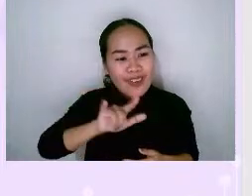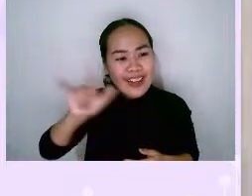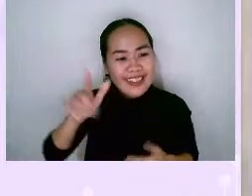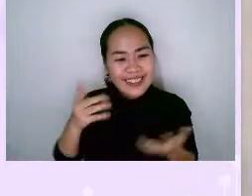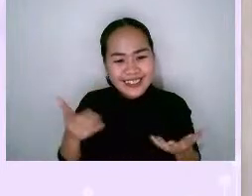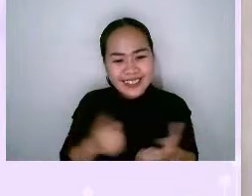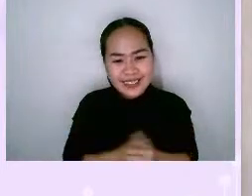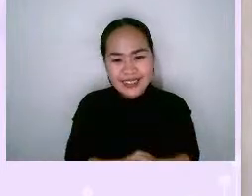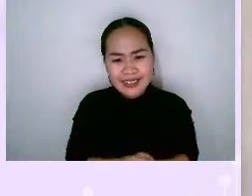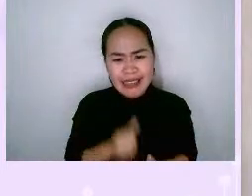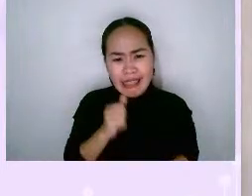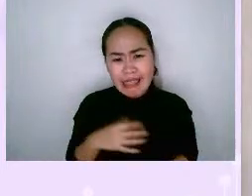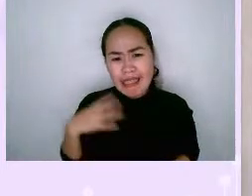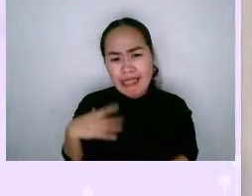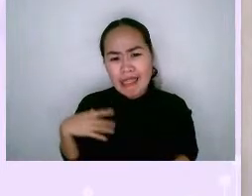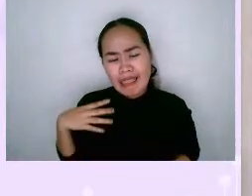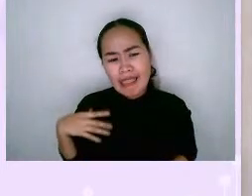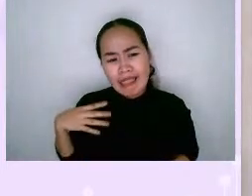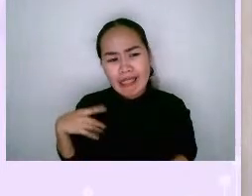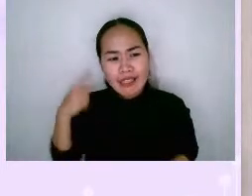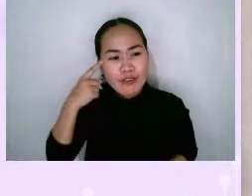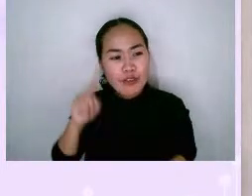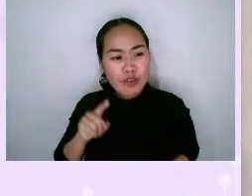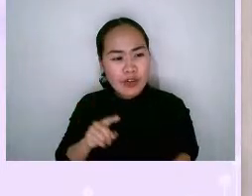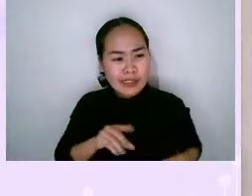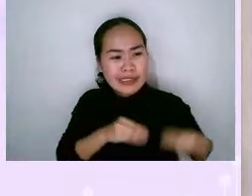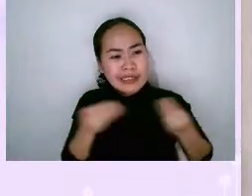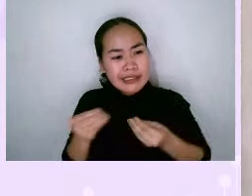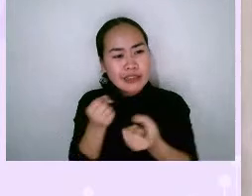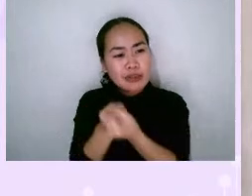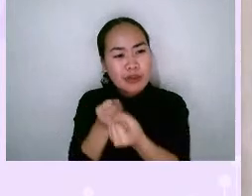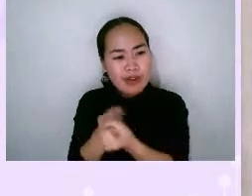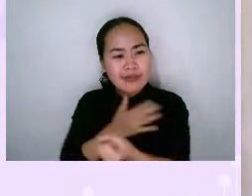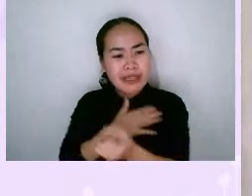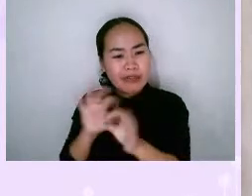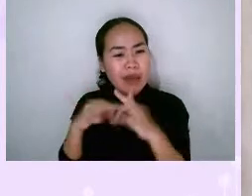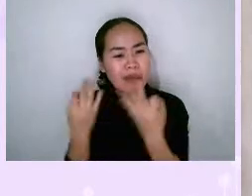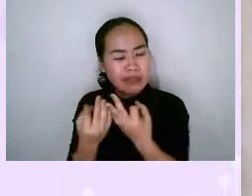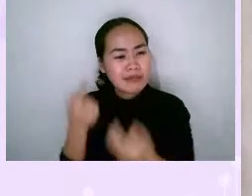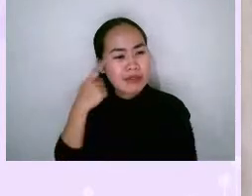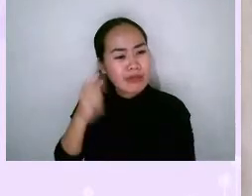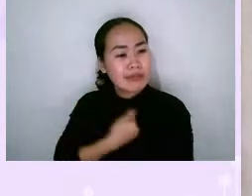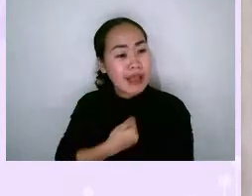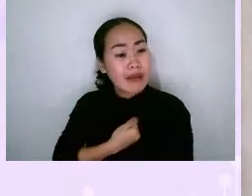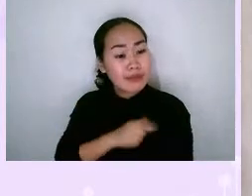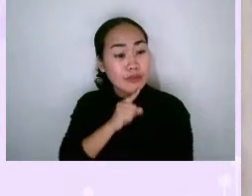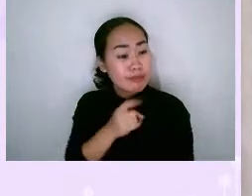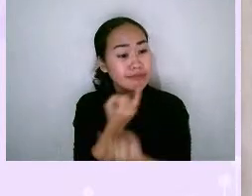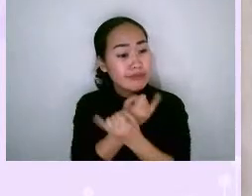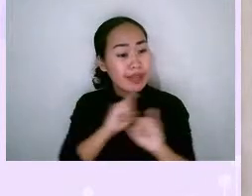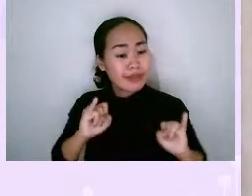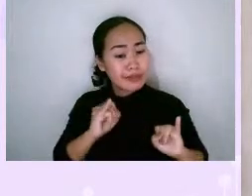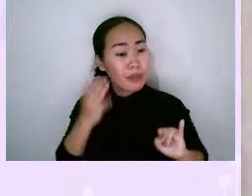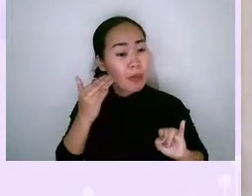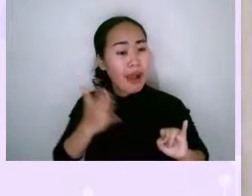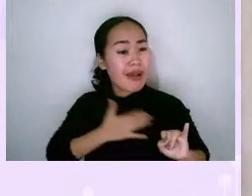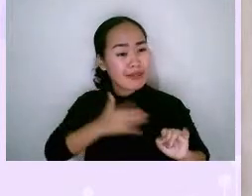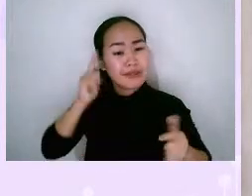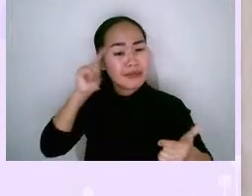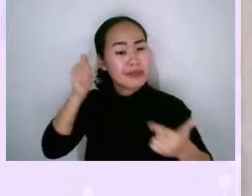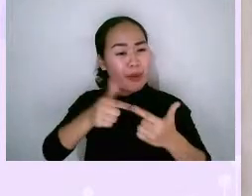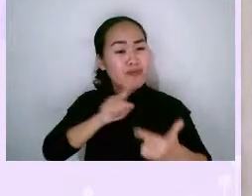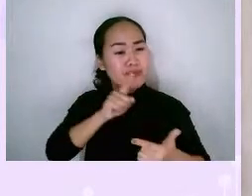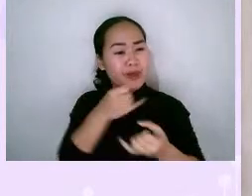naghintay ng ganun katagal para makapag-provide for my family and for myself, para maging independent. Kasi goal ko yun eh, maging